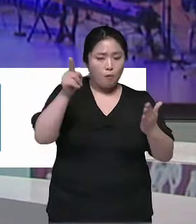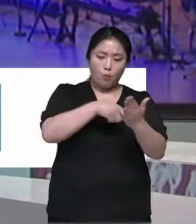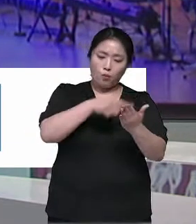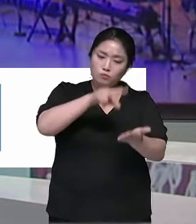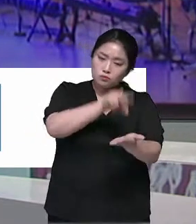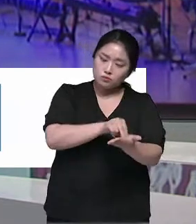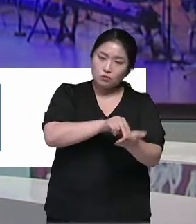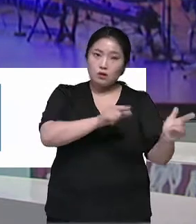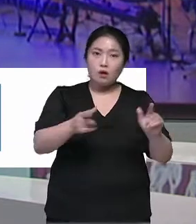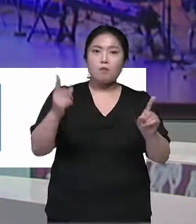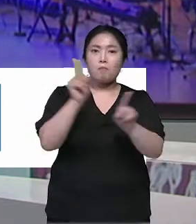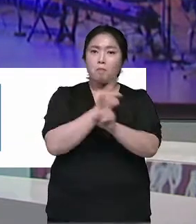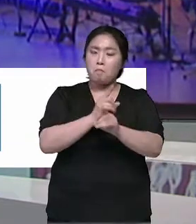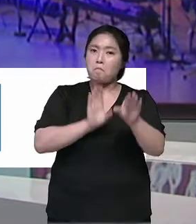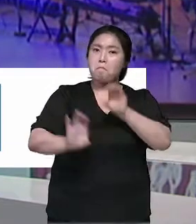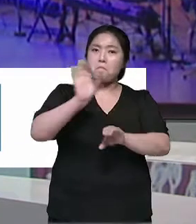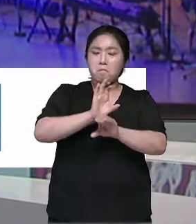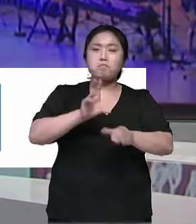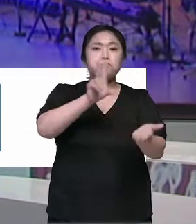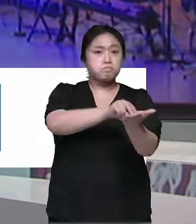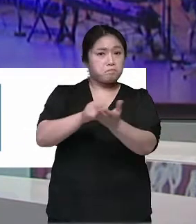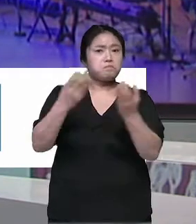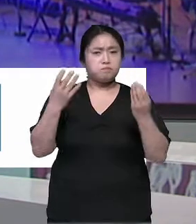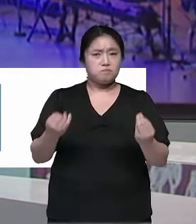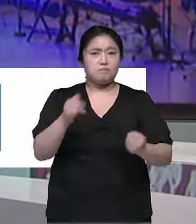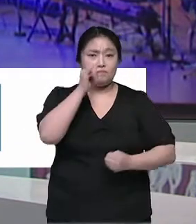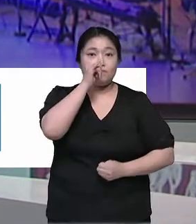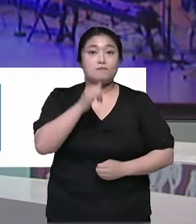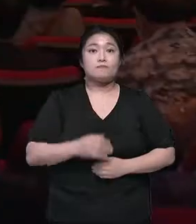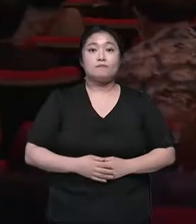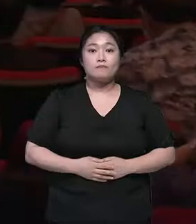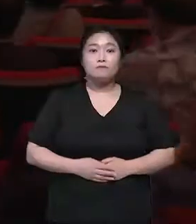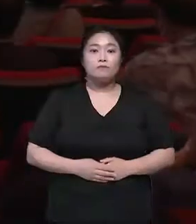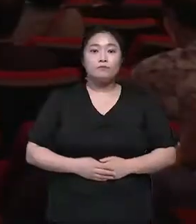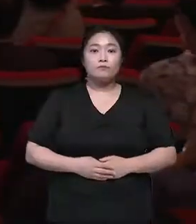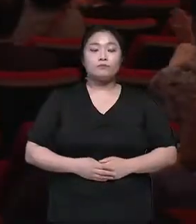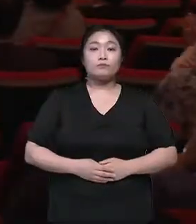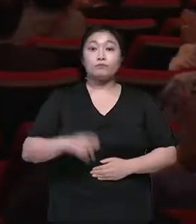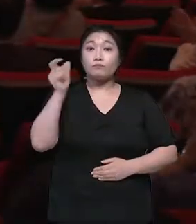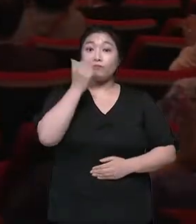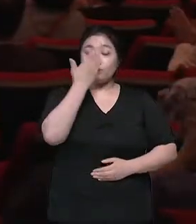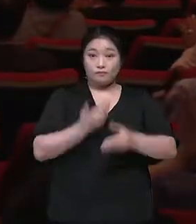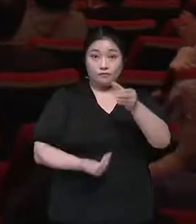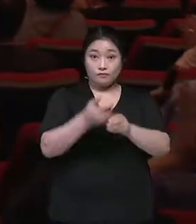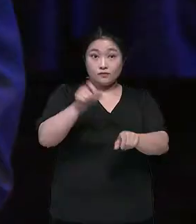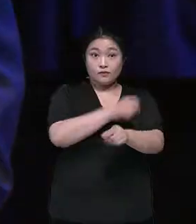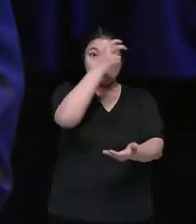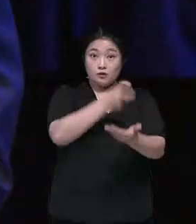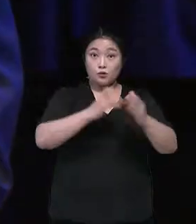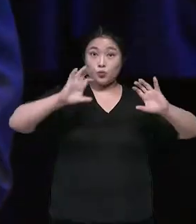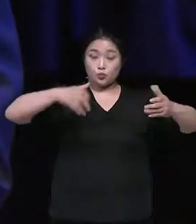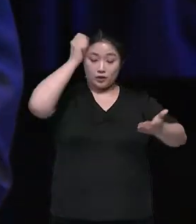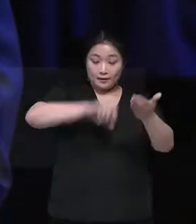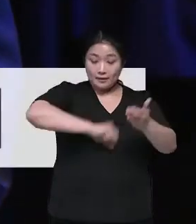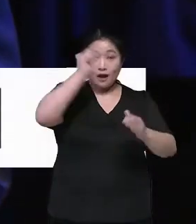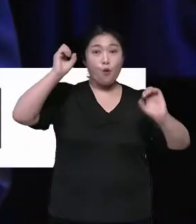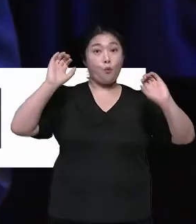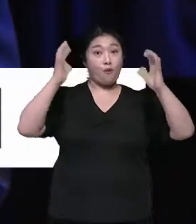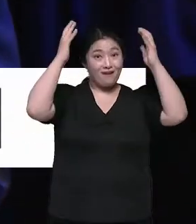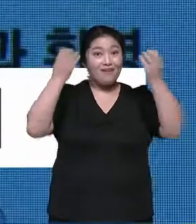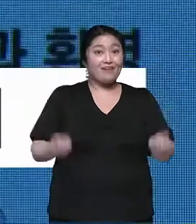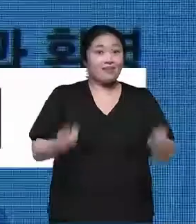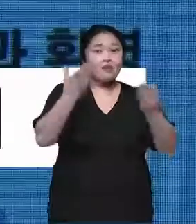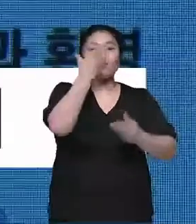문제 등 보완해야 할 과제들도 많습니다. 이영길 기자입니다. 여순 사건 특별법 국회 통과를 환영하는